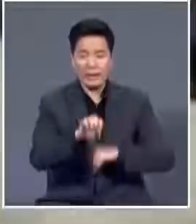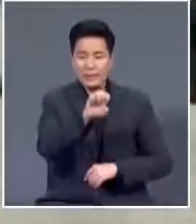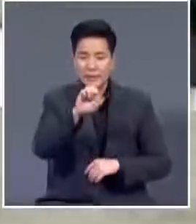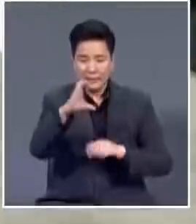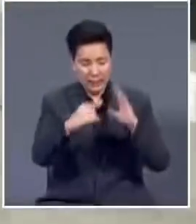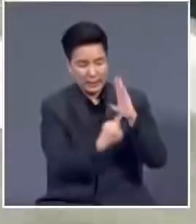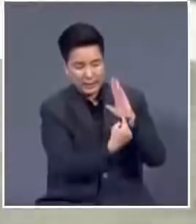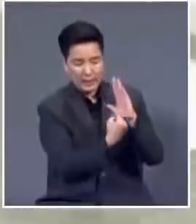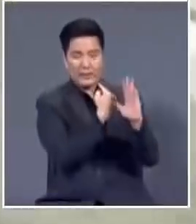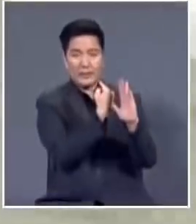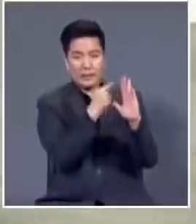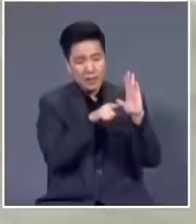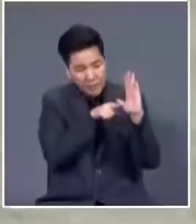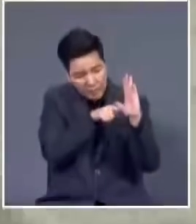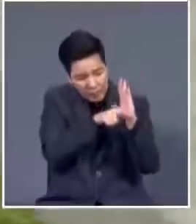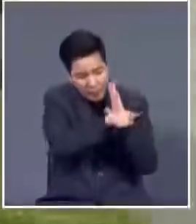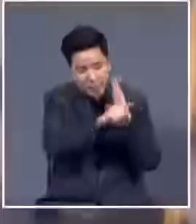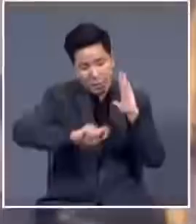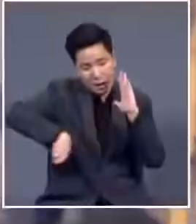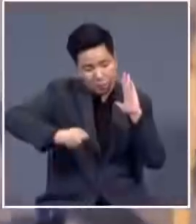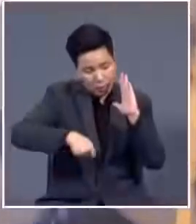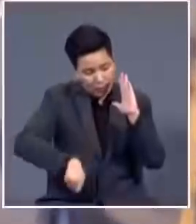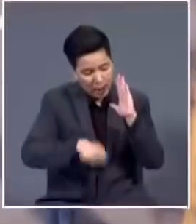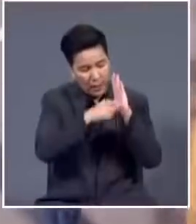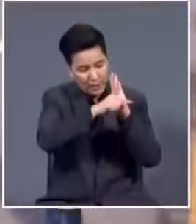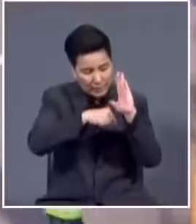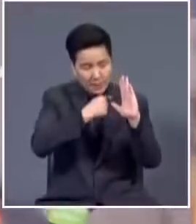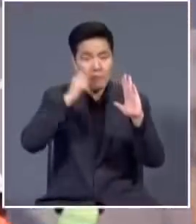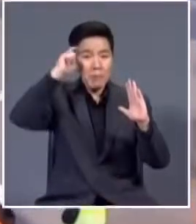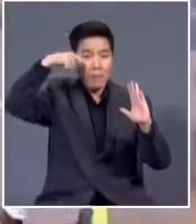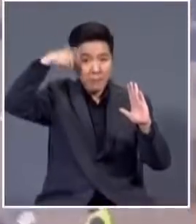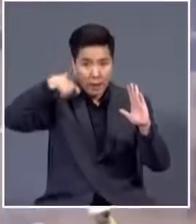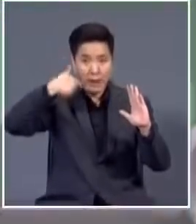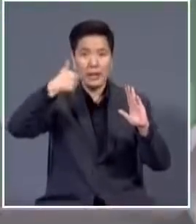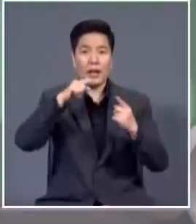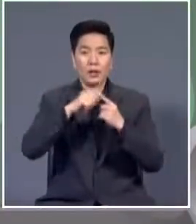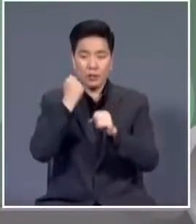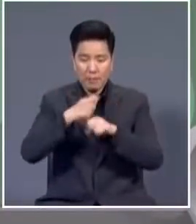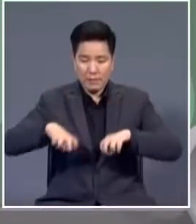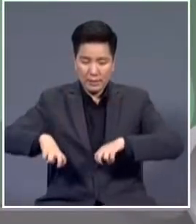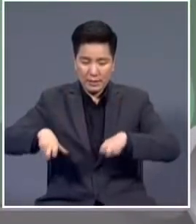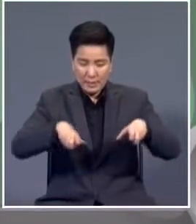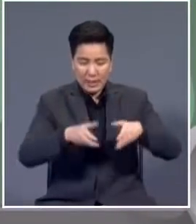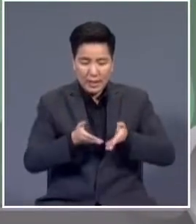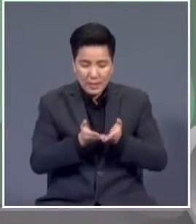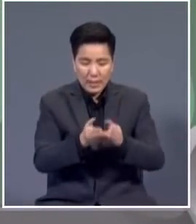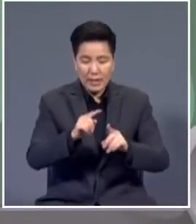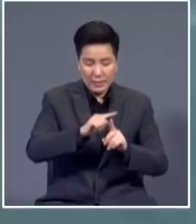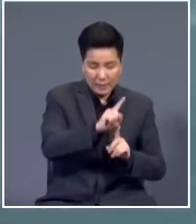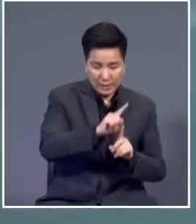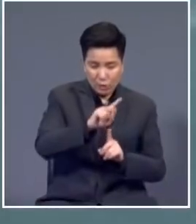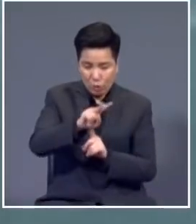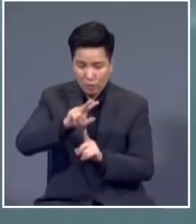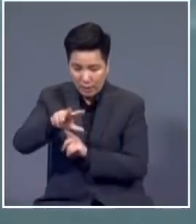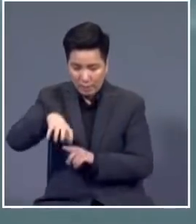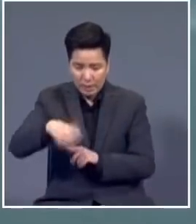ายกัมพูชารวมทั้งสถานีบรรจุและยกสินค้ากล่องจังหวัดฉะเชิงเทรา3ท่าเรือแหลมฉบังเฟสที่3ท่าเรือมาบตา